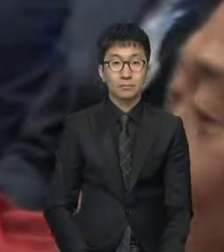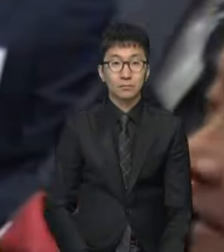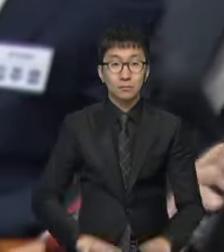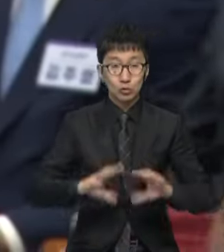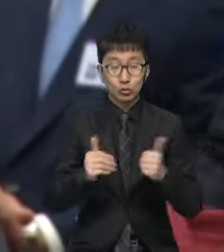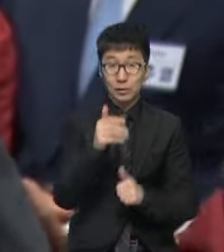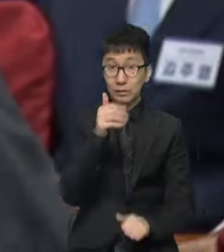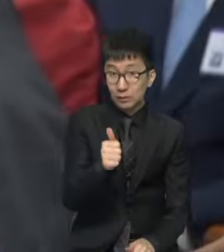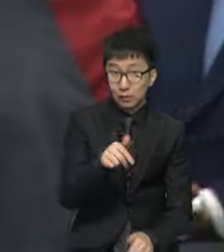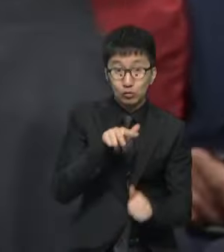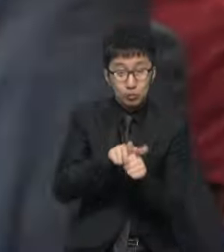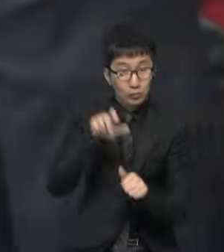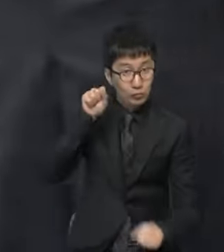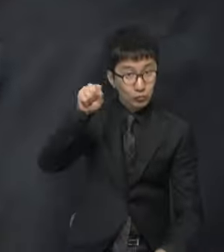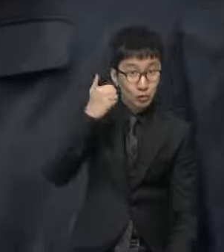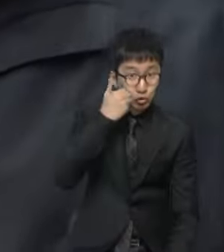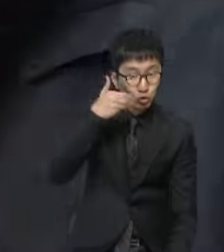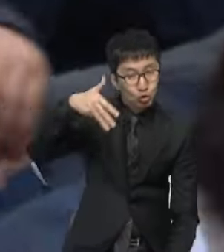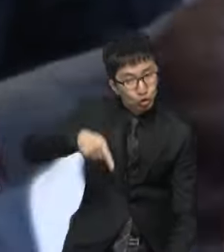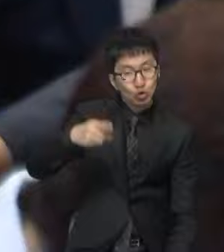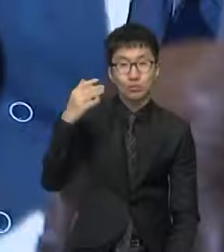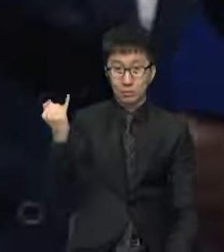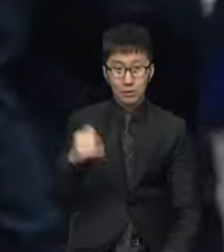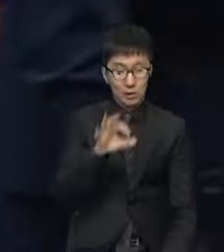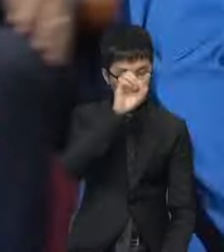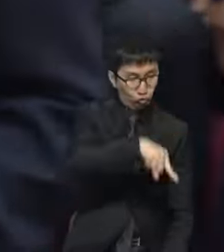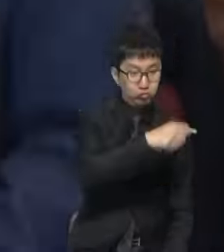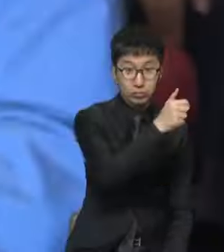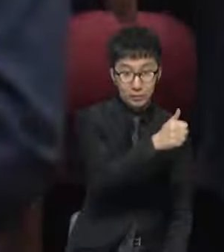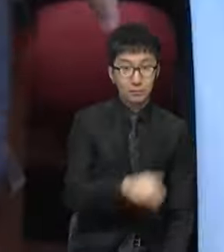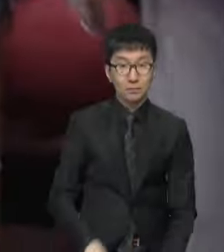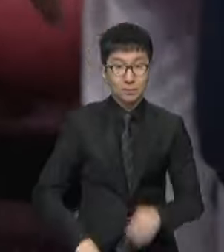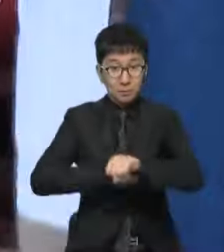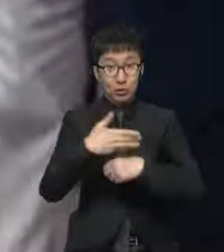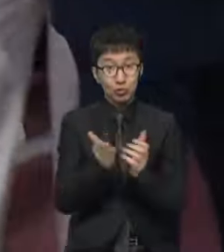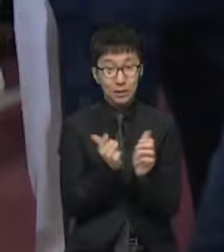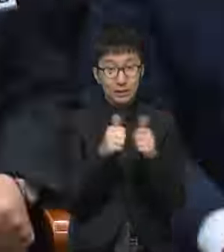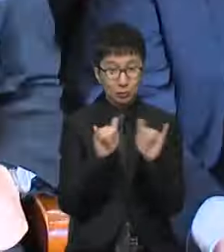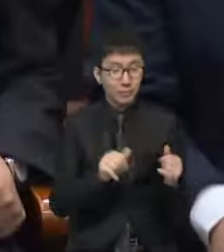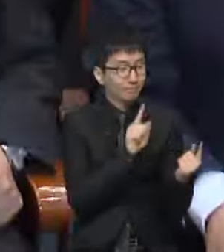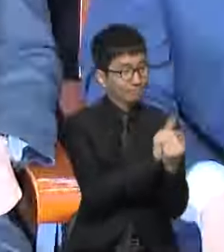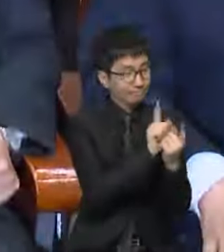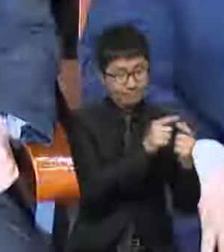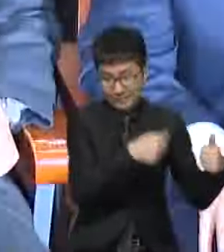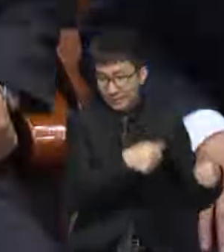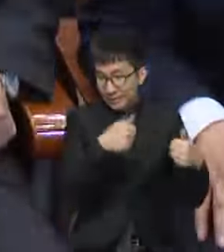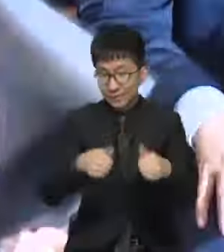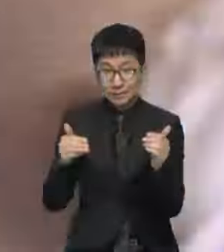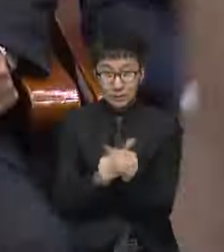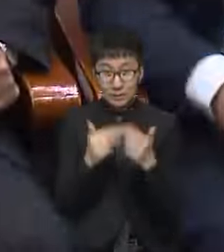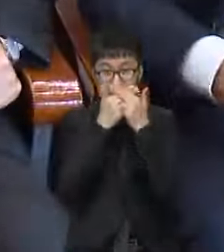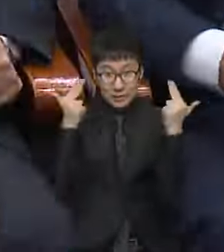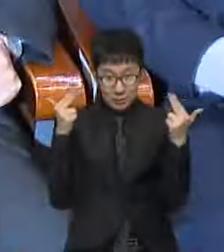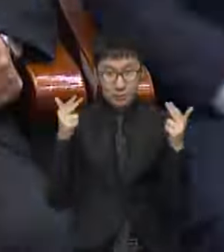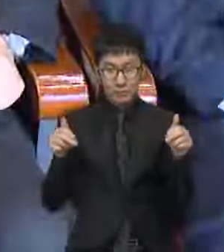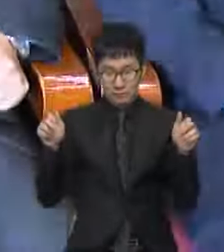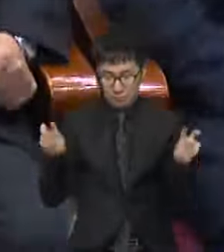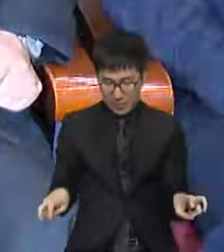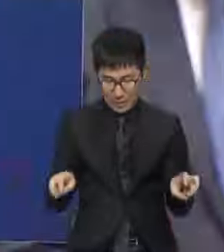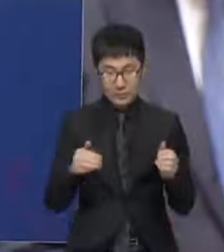국회의장 후보 경선에 나선 추미애 당선인과 우원식 의원이 민주당 의원들과 인사를 나눈 뒤 이재명 대표 옆에 차례로